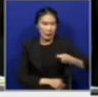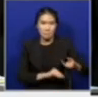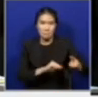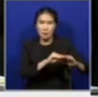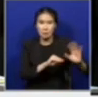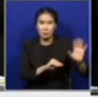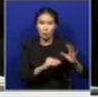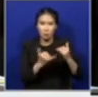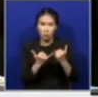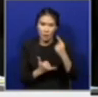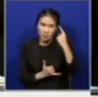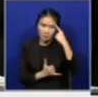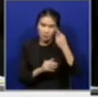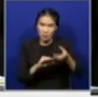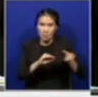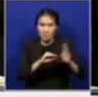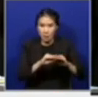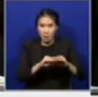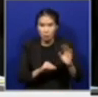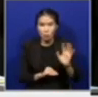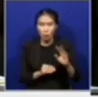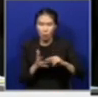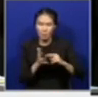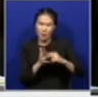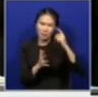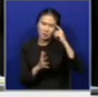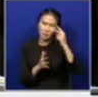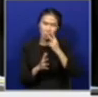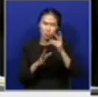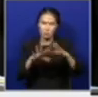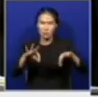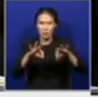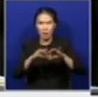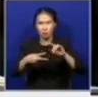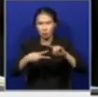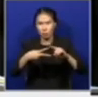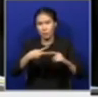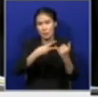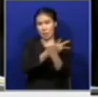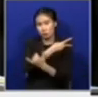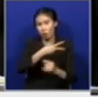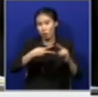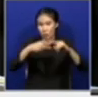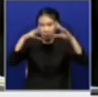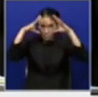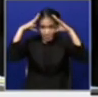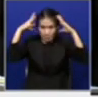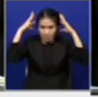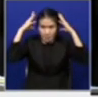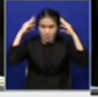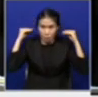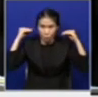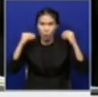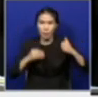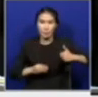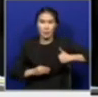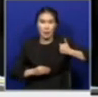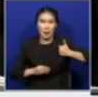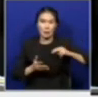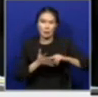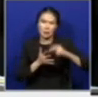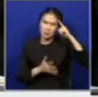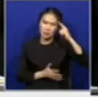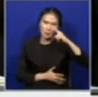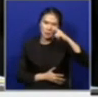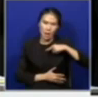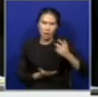ซิโก10อันดับแรกนะคะปรากฏว่ามีหลายรายการที่มีภาษีนำเข้าเป็น 0% อยู่แล้วค่ะ